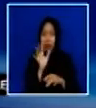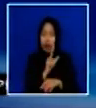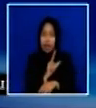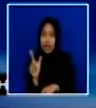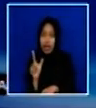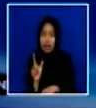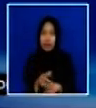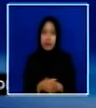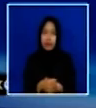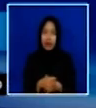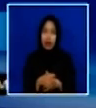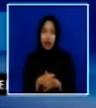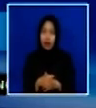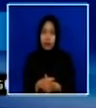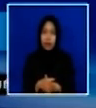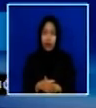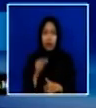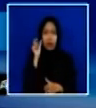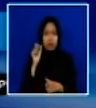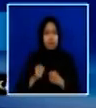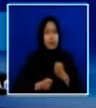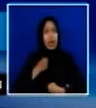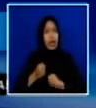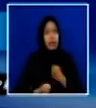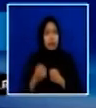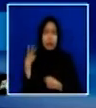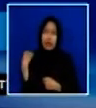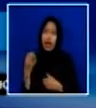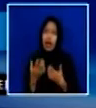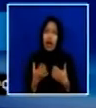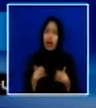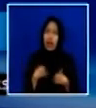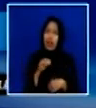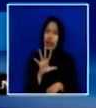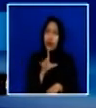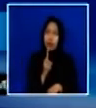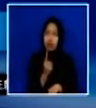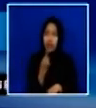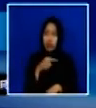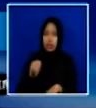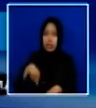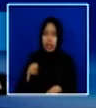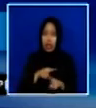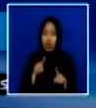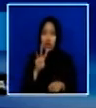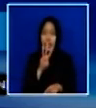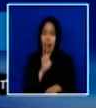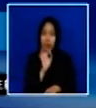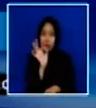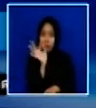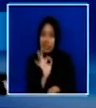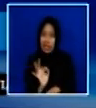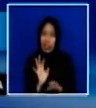Oh iya baik kemudian yang dilakukan oleh pemerintah tadi ada sekitar 51 desa atau hanya 30 persen saja